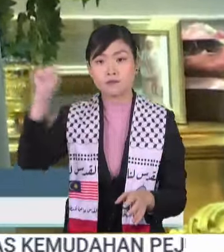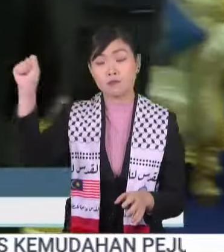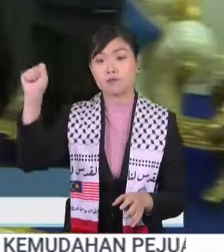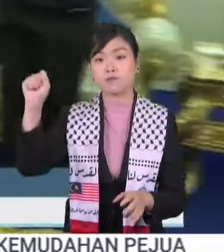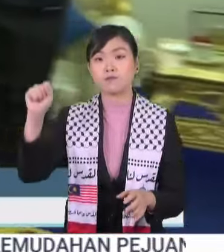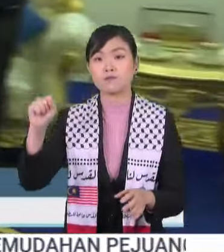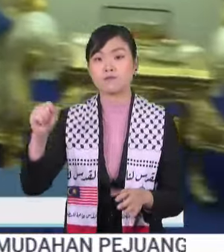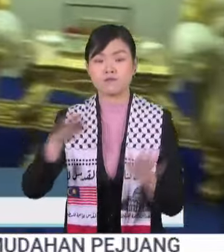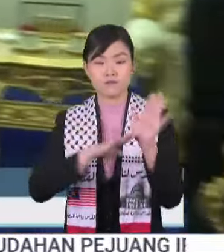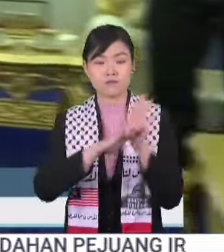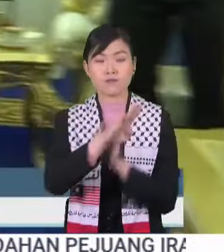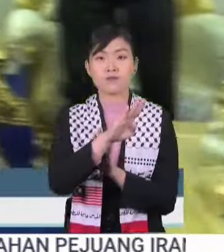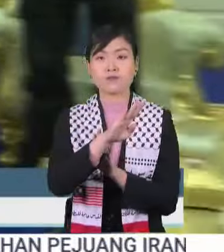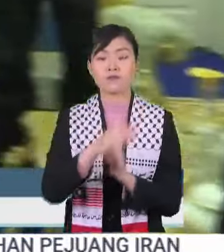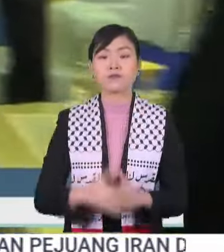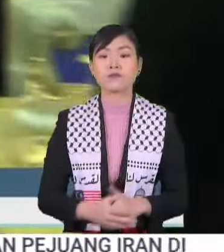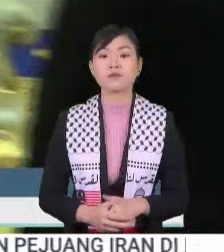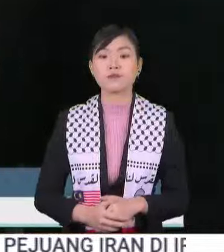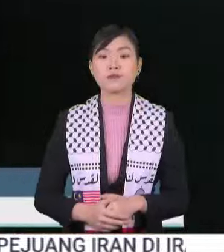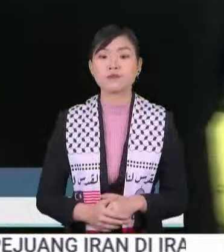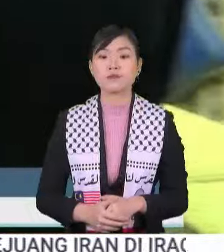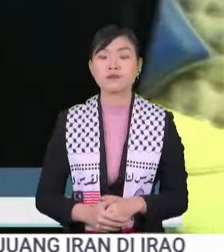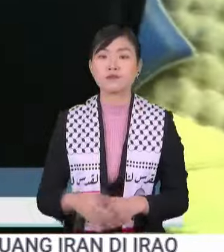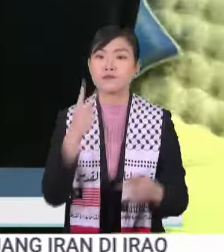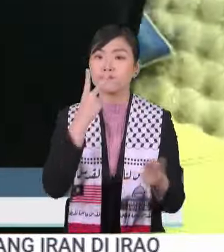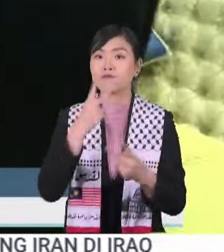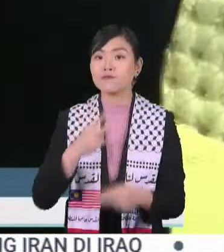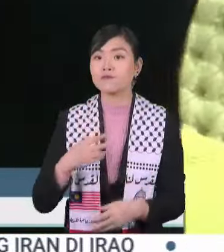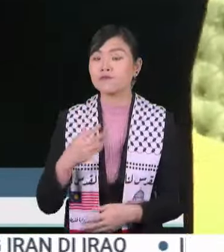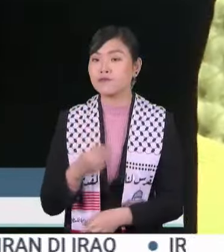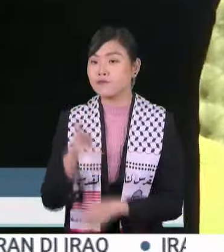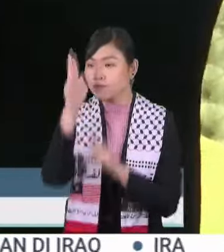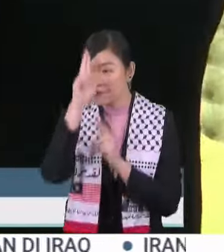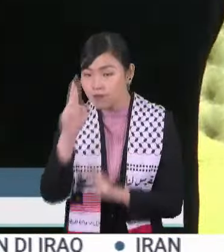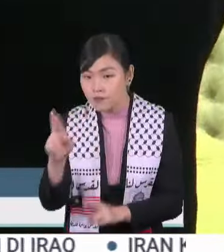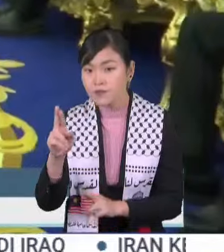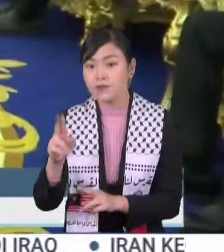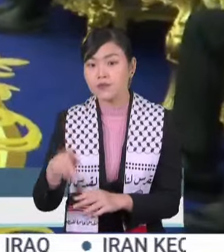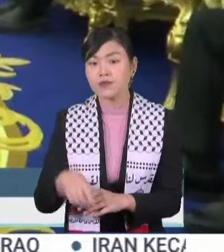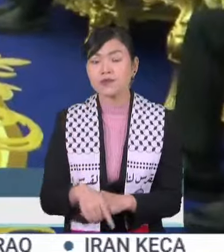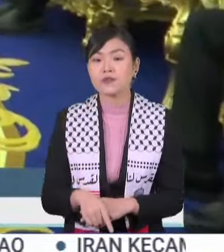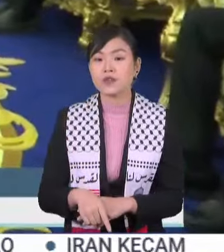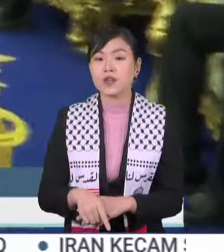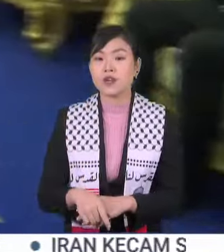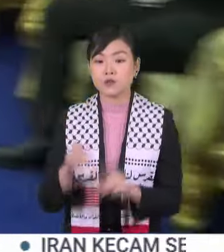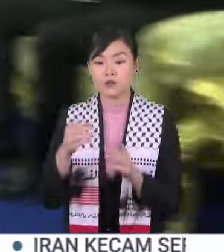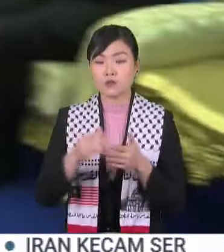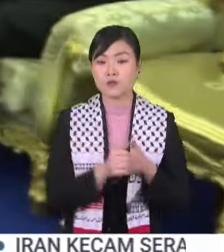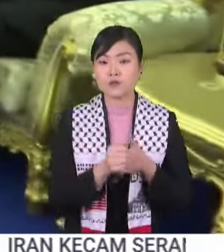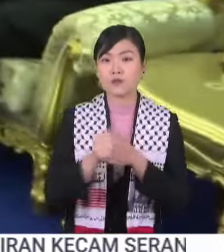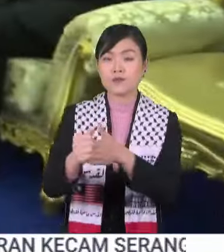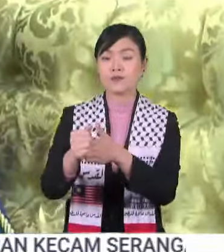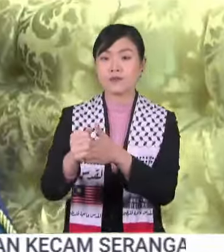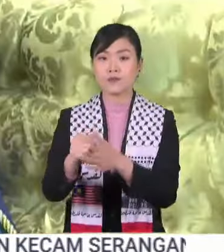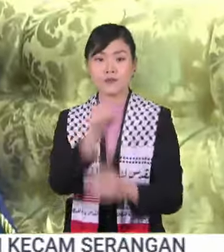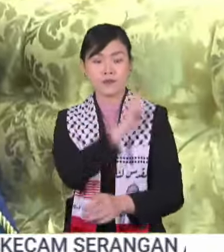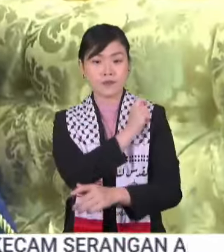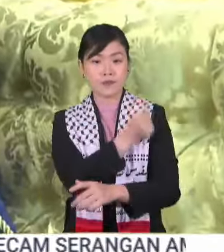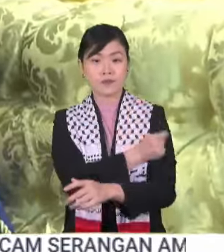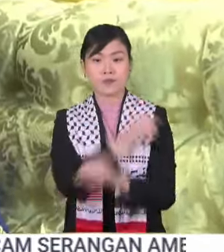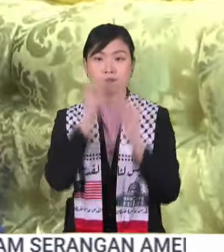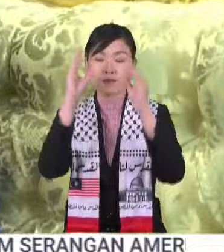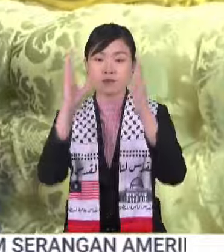terdahulu Tun Johar turut menerima kunjungan hormat daripada gabungan pesuruhjaya sumpah Sabah diketuai pengerusi penaja persatuan